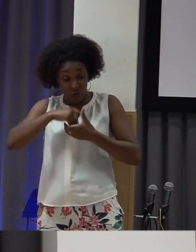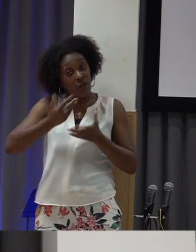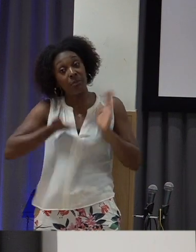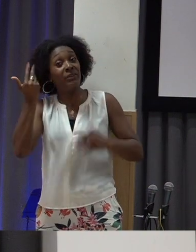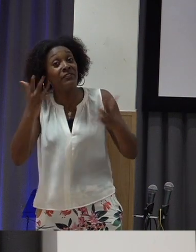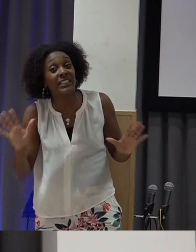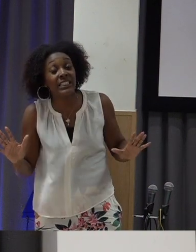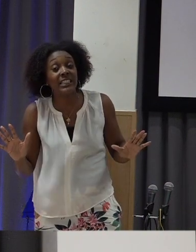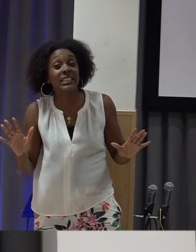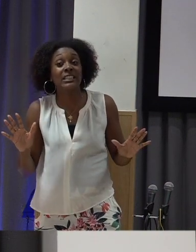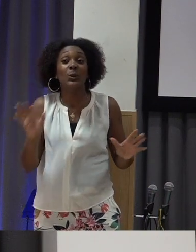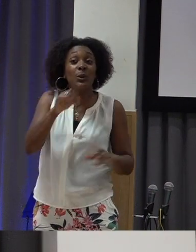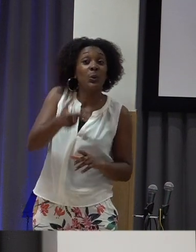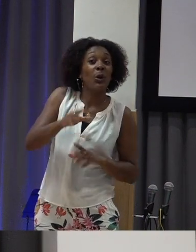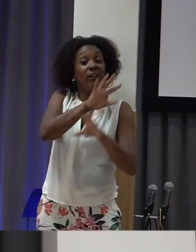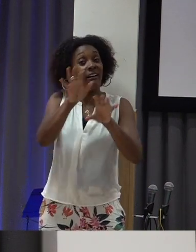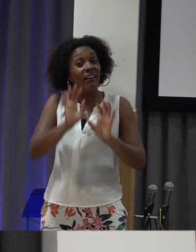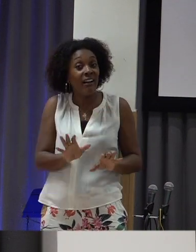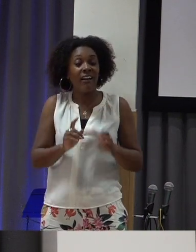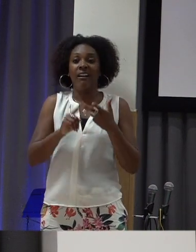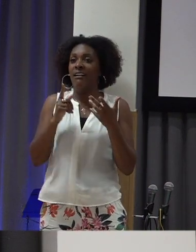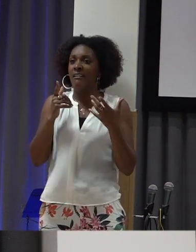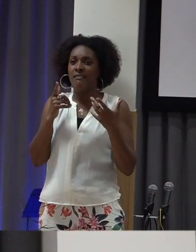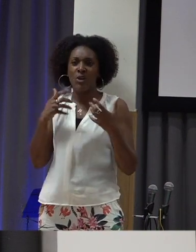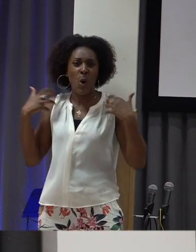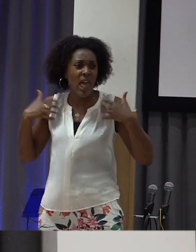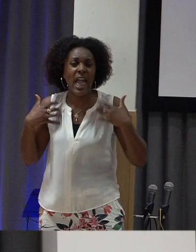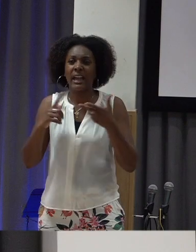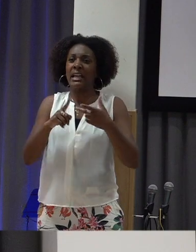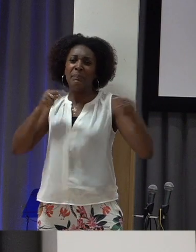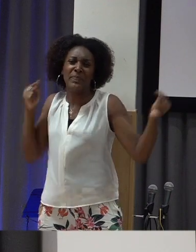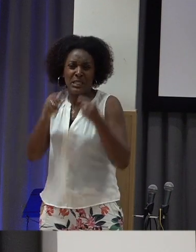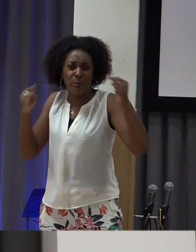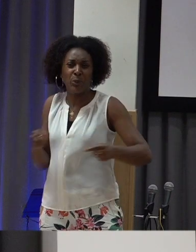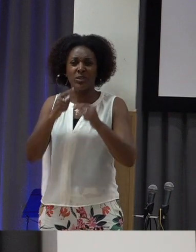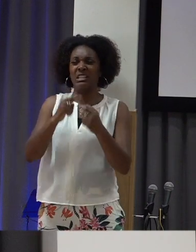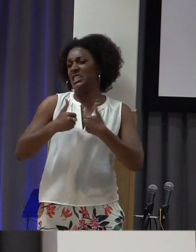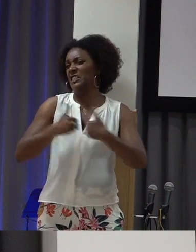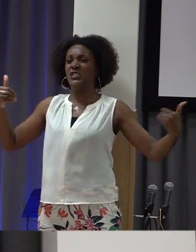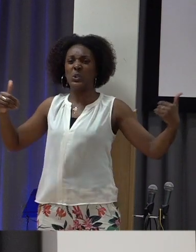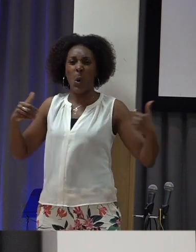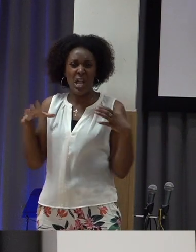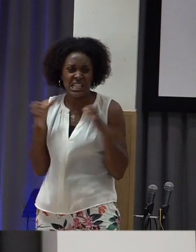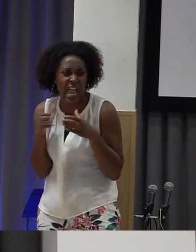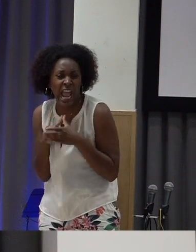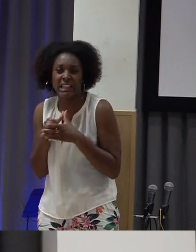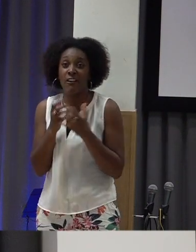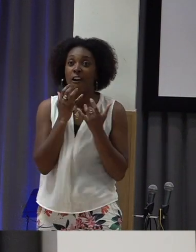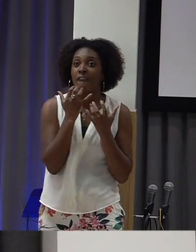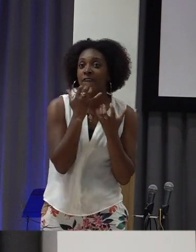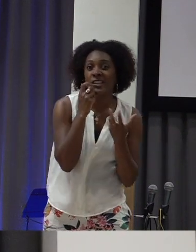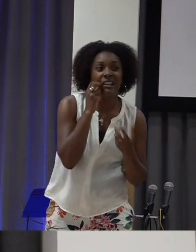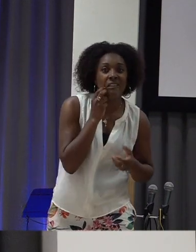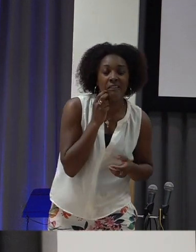vous dire quand. Les jalousies, les animosités, les disputes, les divisions, les sectes, l'envie,